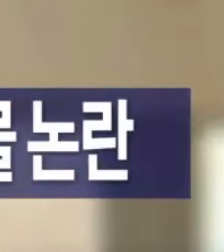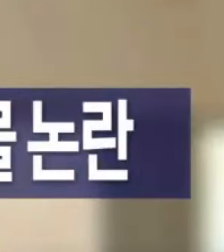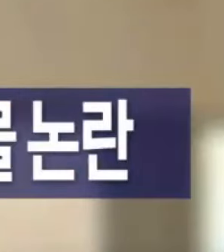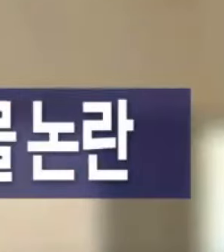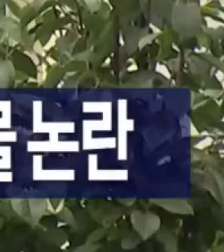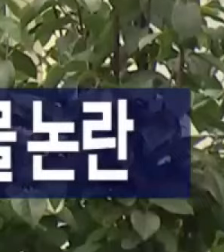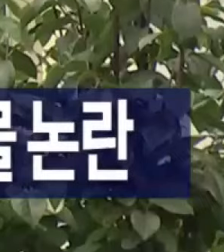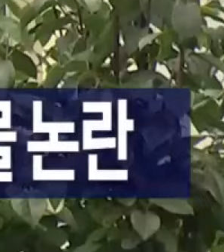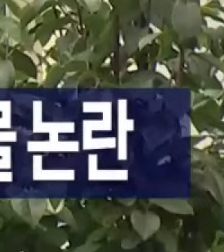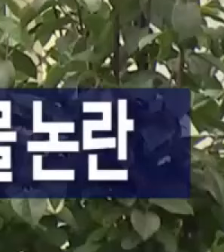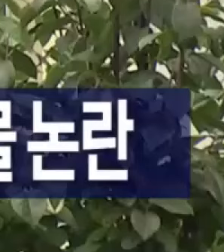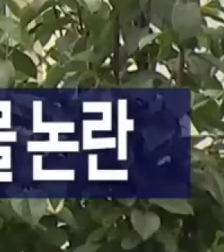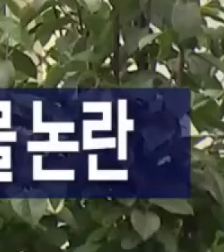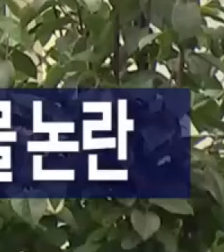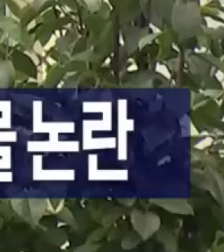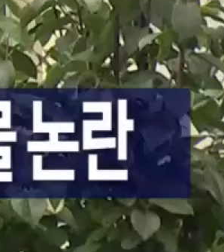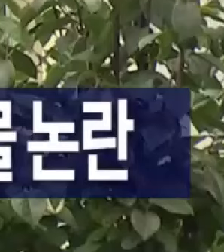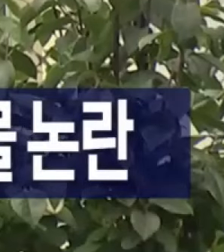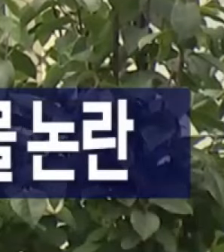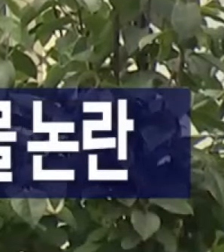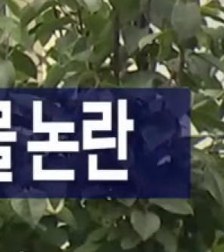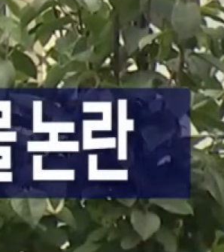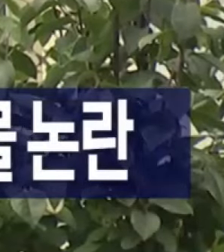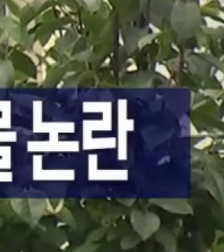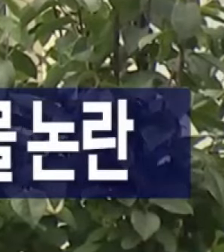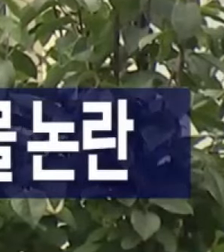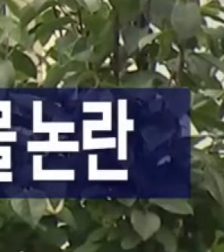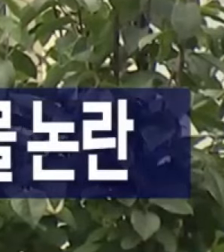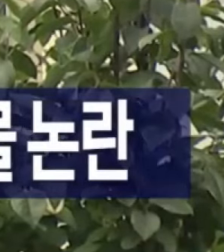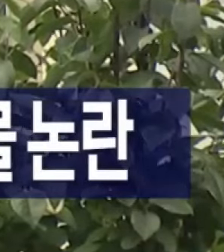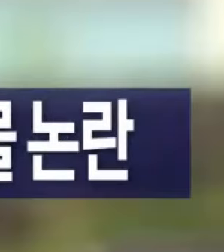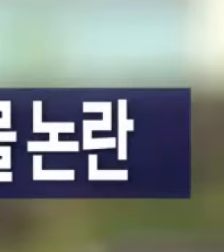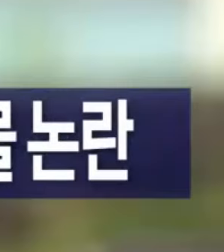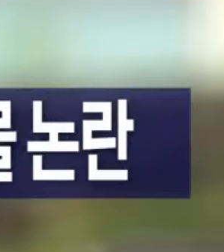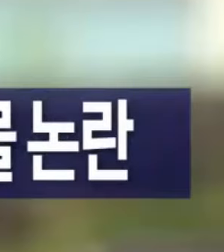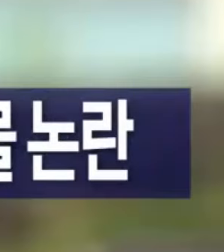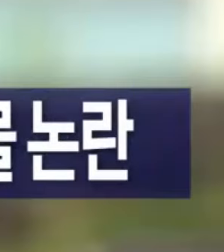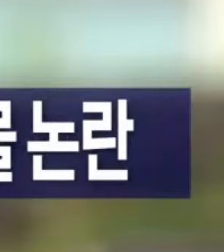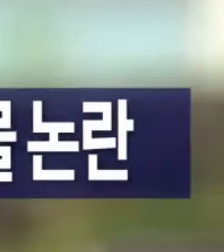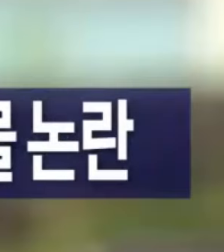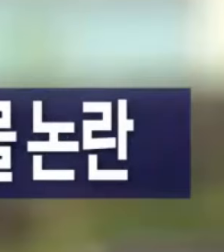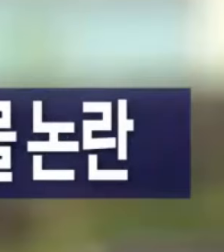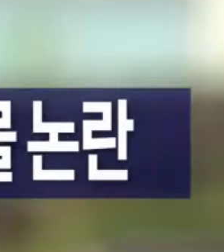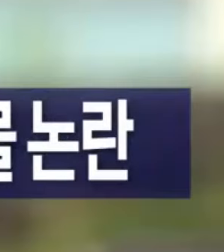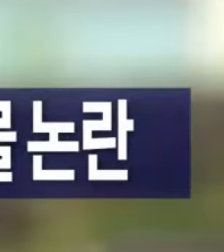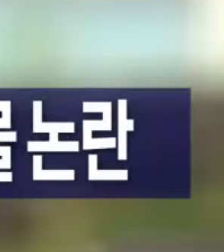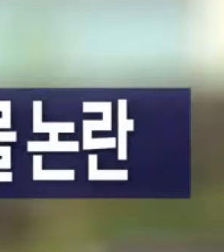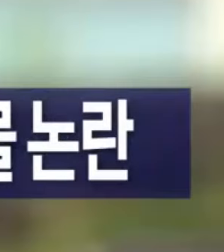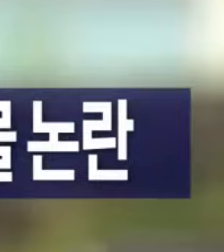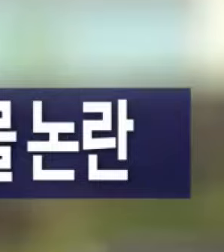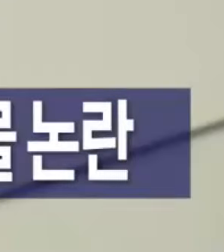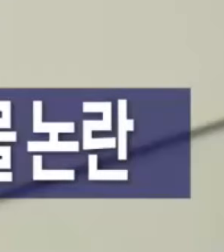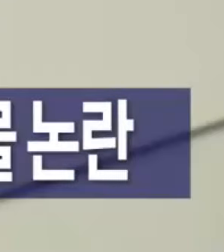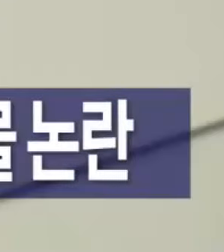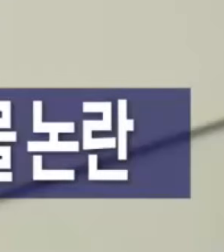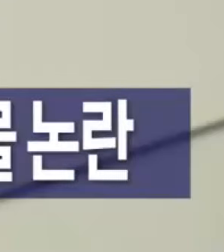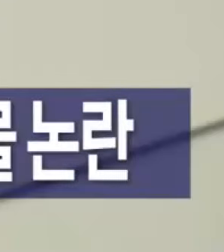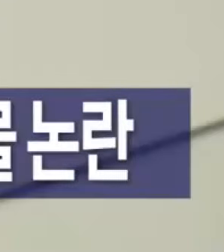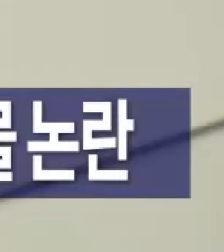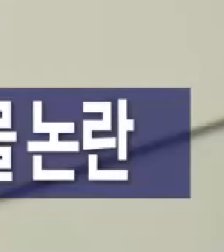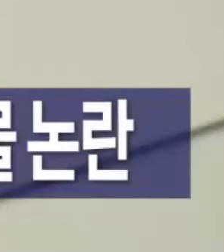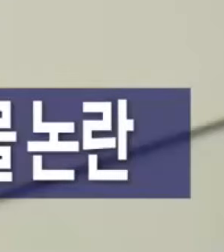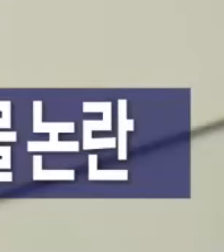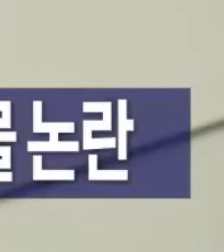중고등학교 학생들이 딥페이크 음란 노래 만들어 돌려본다는 사실이 드러나 경찰 수사가 진행 중인 가운데 피해 학교가 더